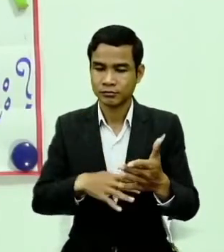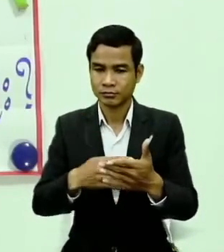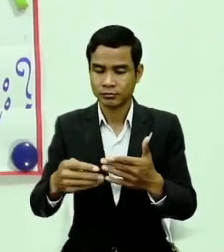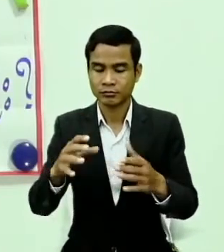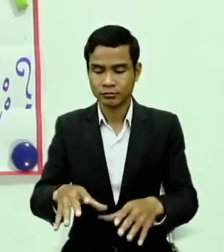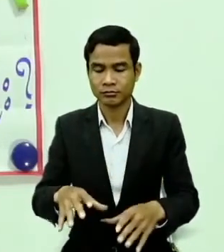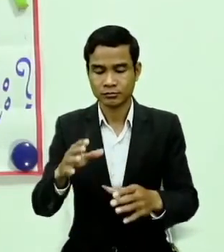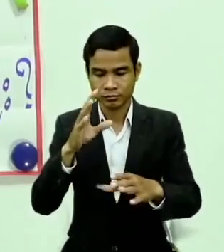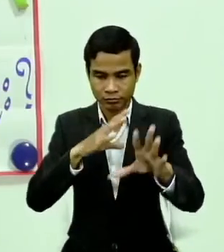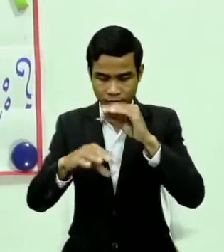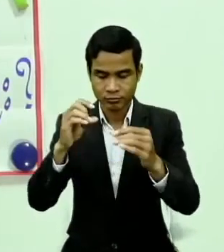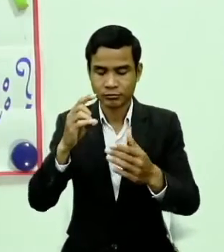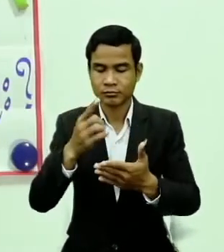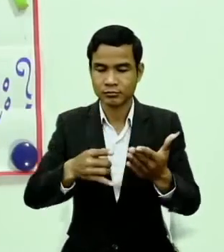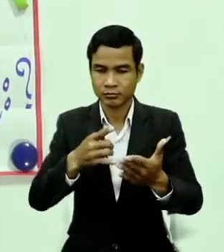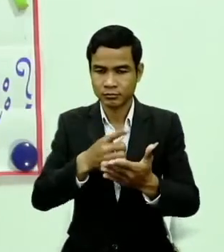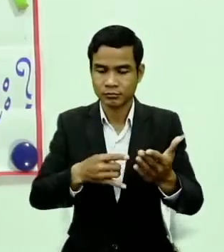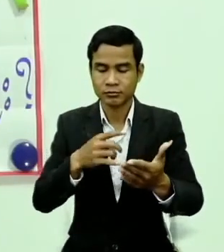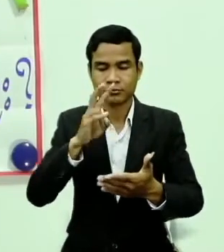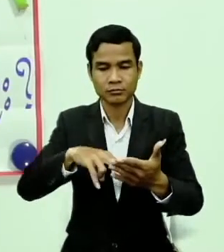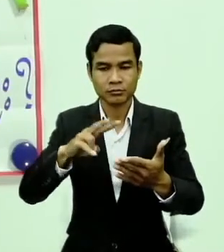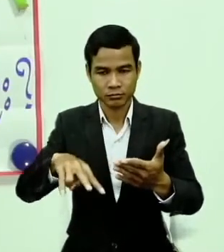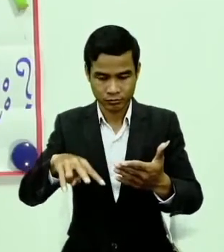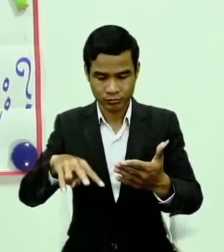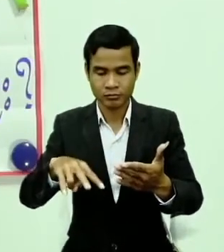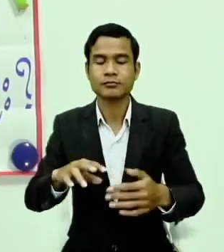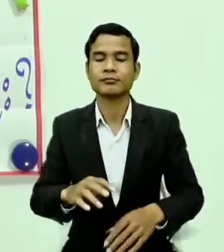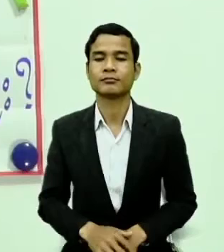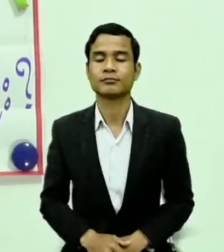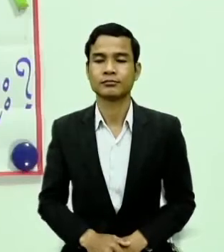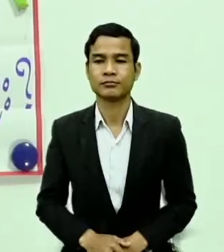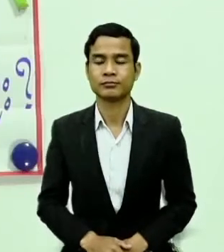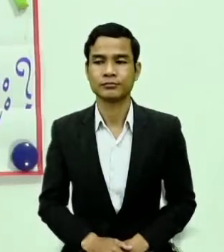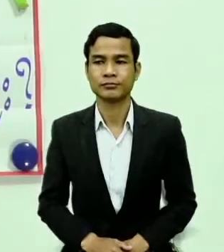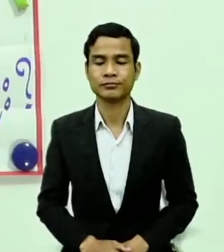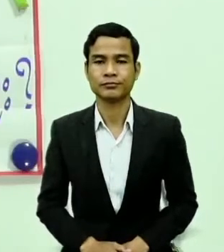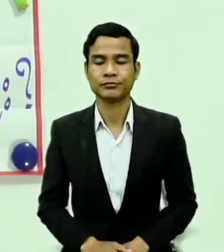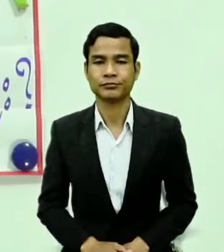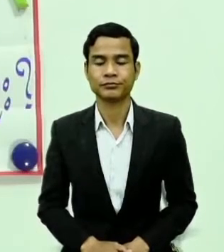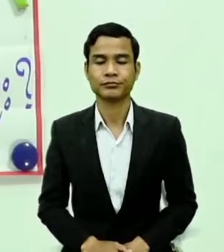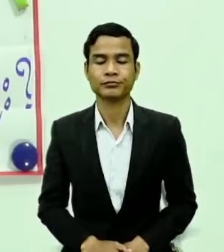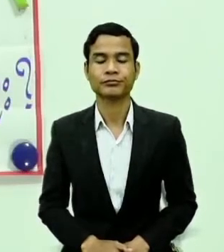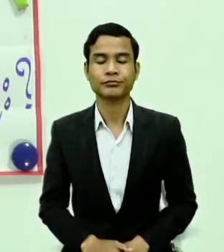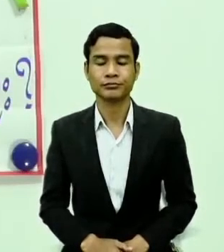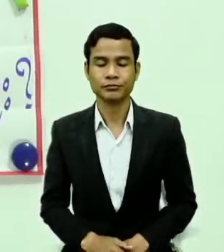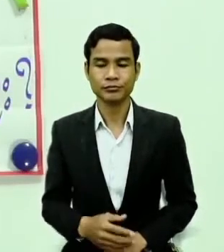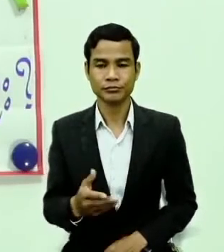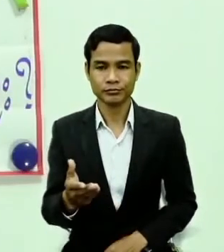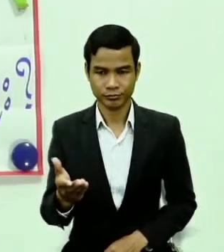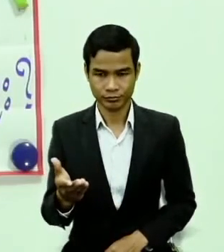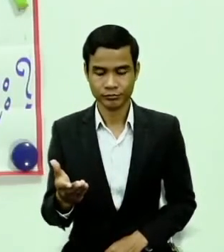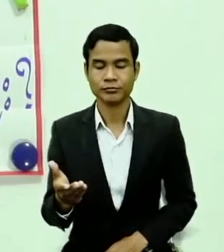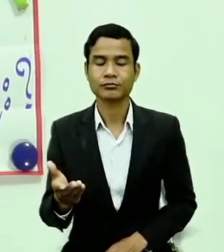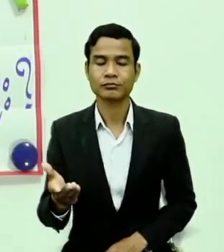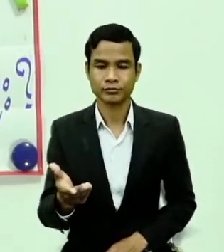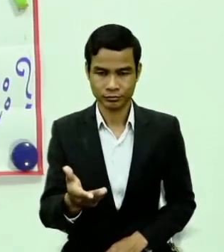đảm bây riêng nâng mục vị chia sạc xa sẵn cùng chà